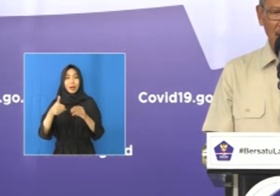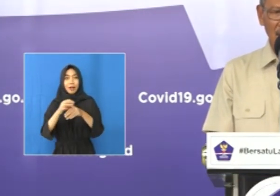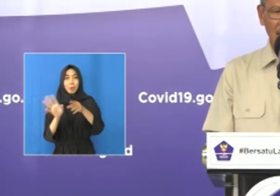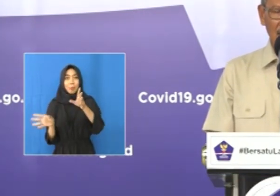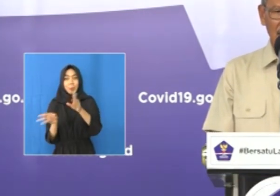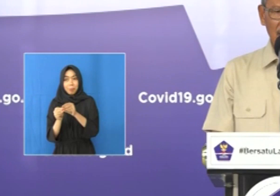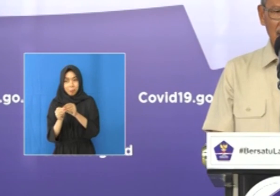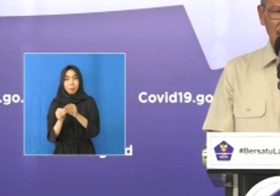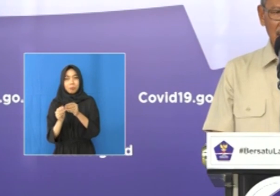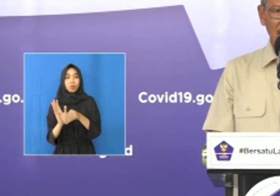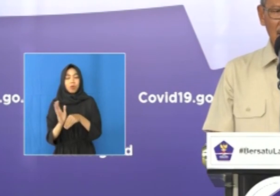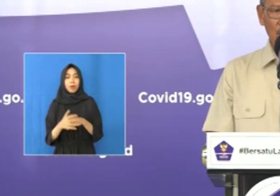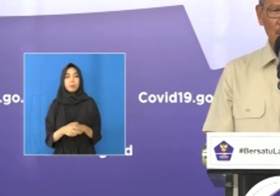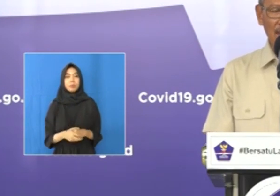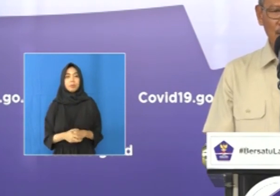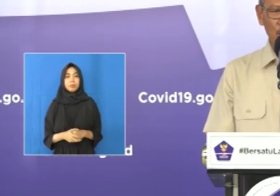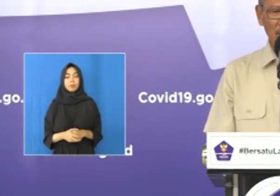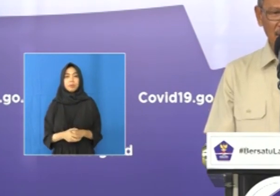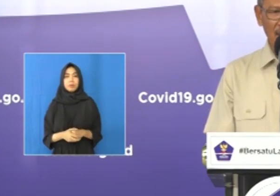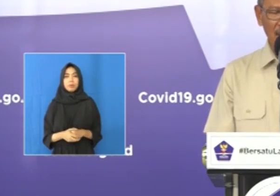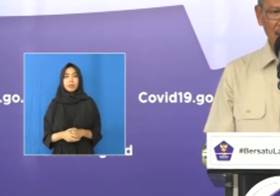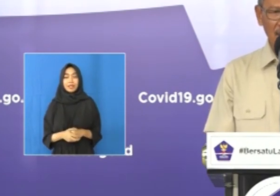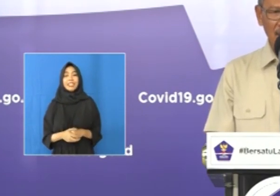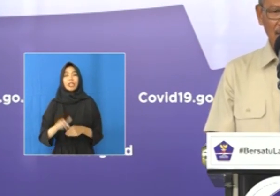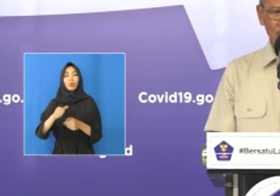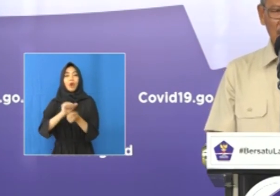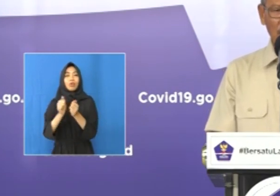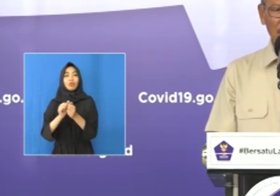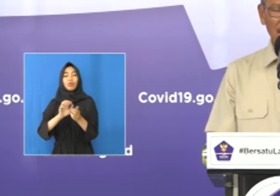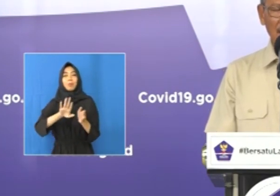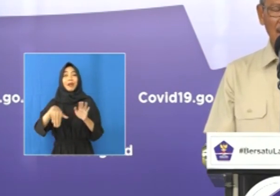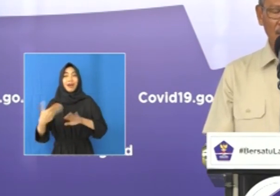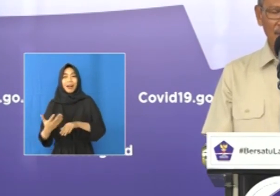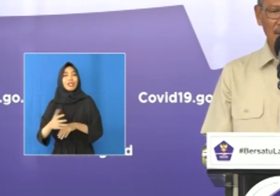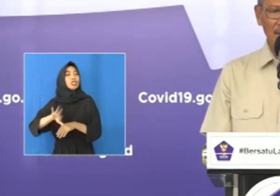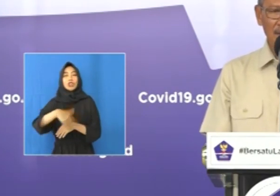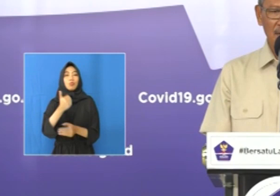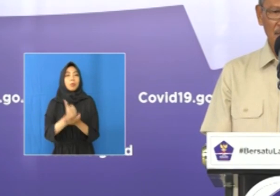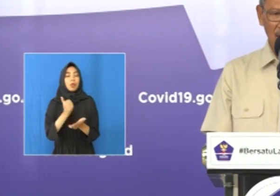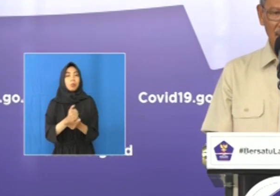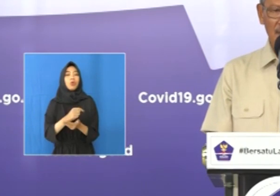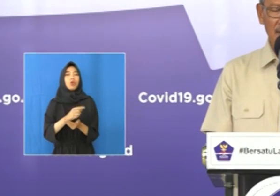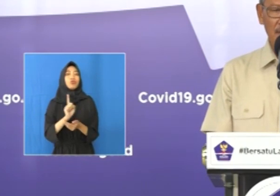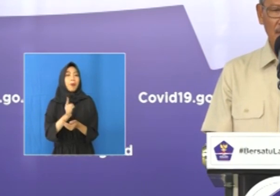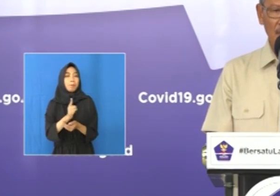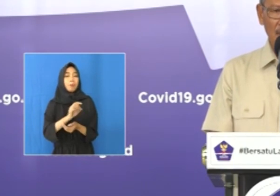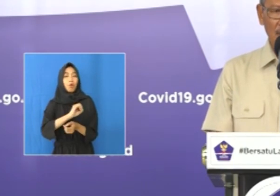karena tidak seluruhnya kasus meninggal itu disebabkan karena kofit